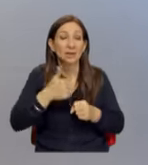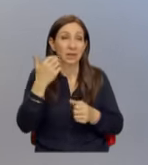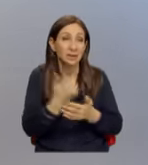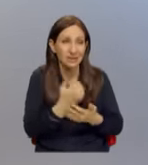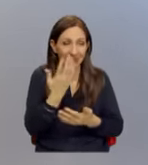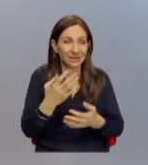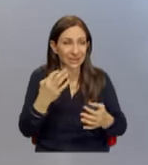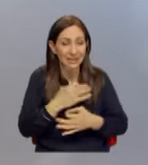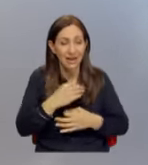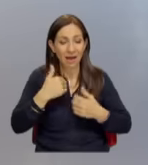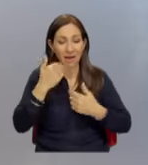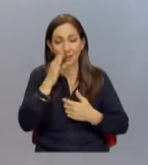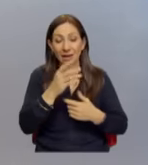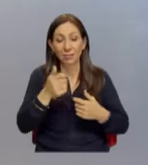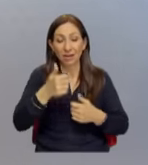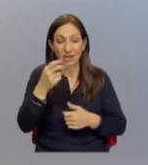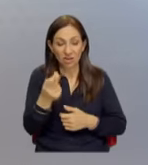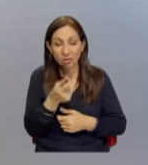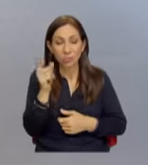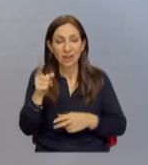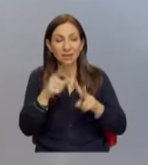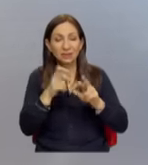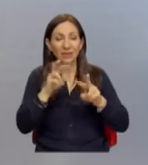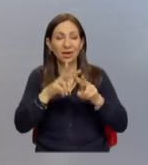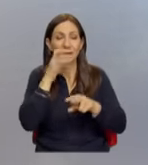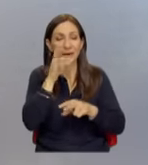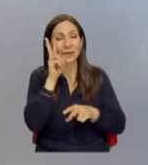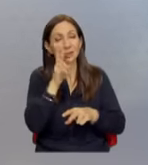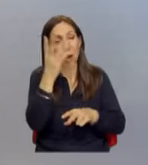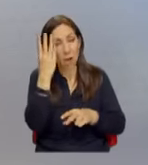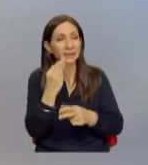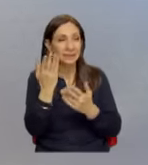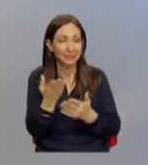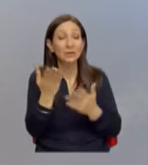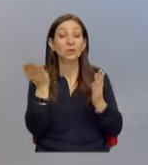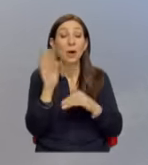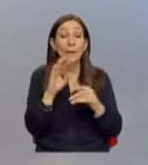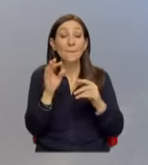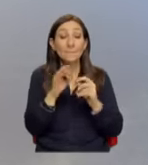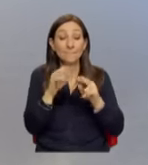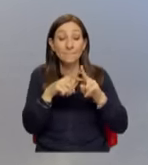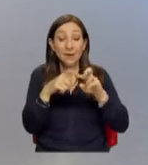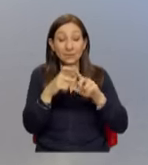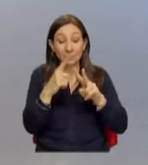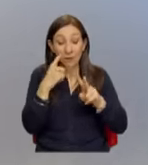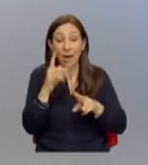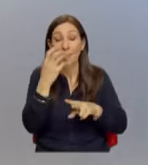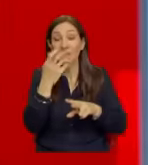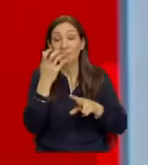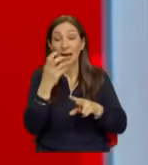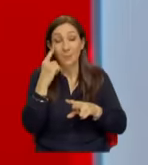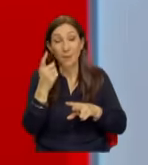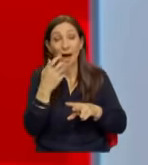seçildi. Sayın Adalet Bakanı kaçırdıysa buradan NAV ekranlarından belki de öğrenmiş olur. Sonra Bartın'a kadar gitmişken bir Amasra'ya